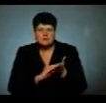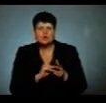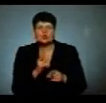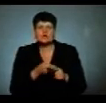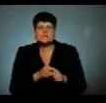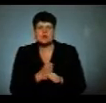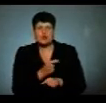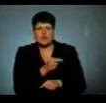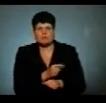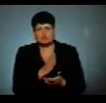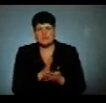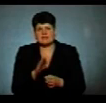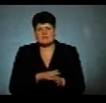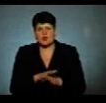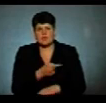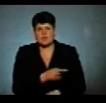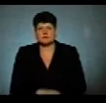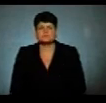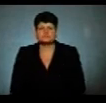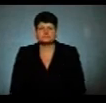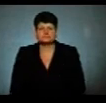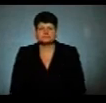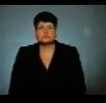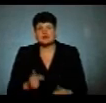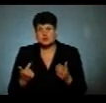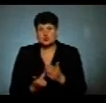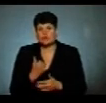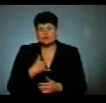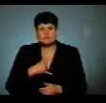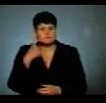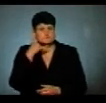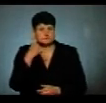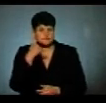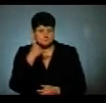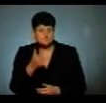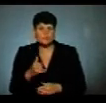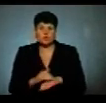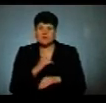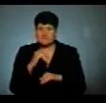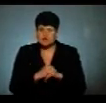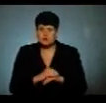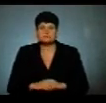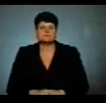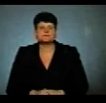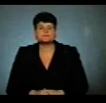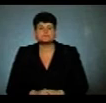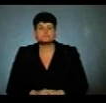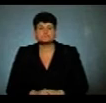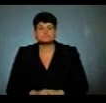має зробити, і ми будемо мати їхнє виконання. І знову у нас на зв'язку телеглядач. Доброго вечора.